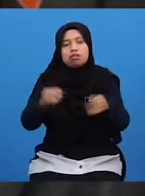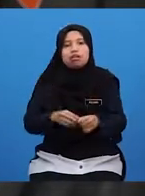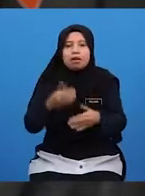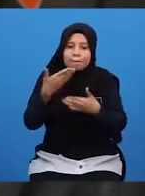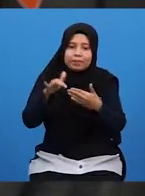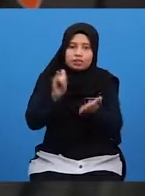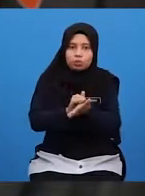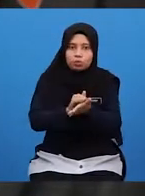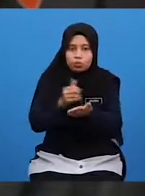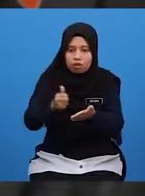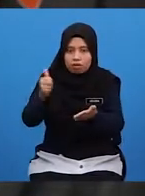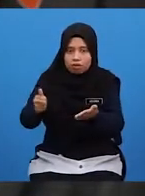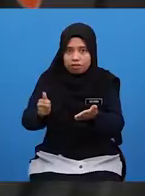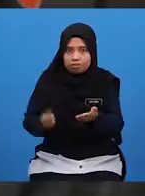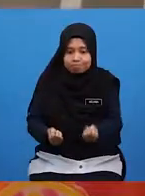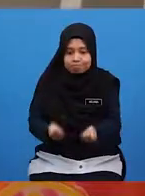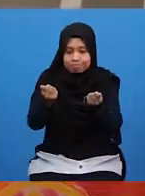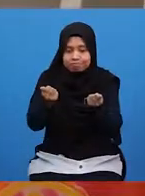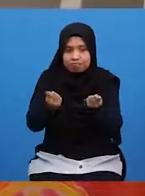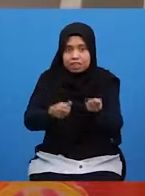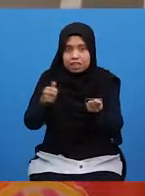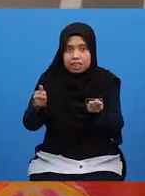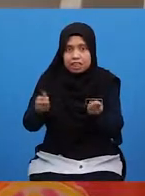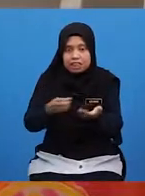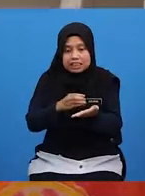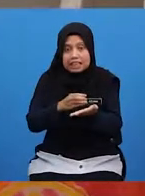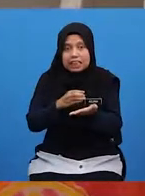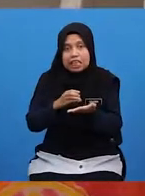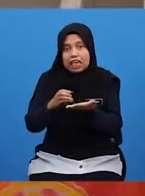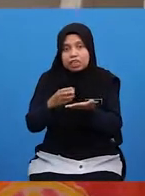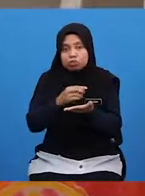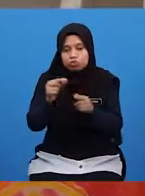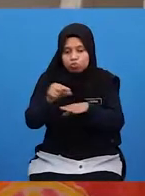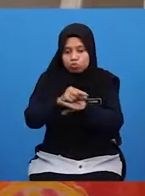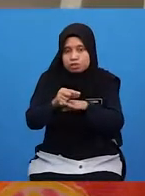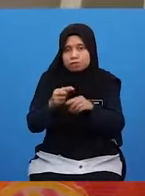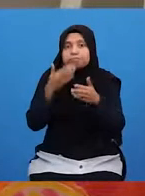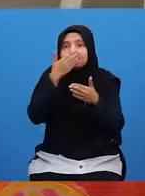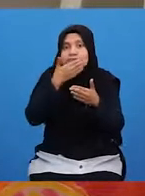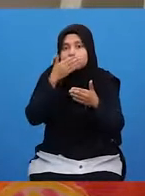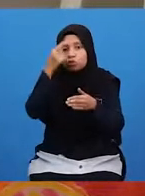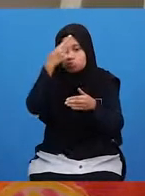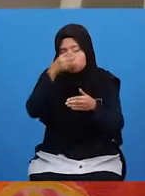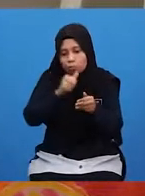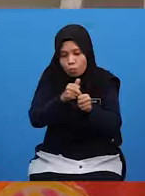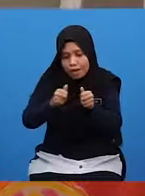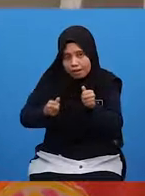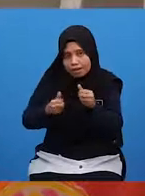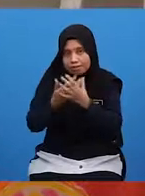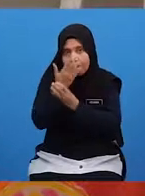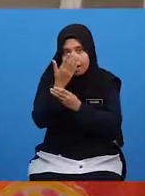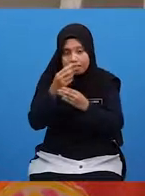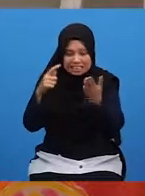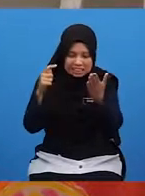alat canting dan lapikkan bawah canting dengan menggunakan tisu untuk mengelakkan tangan dari terkena